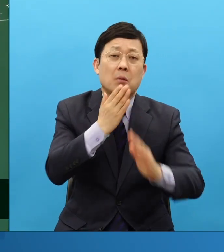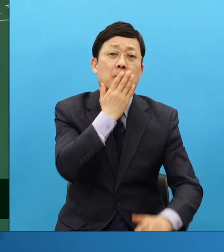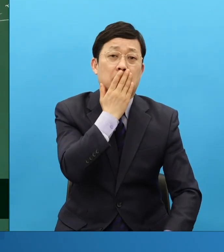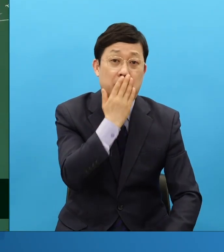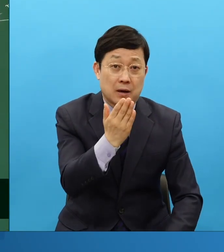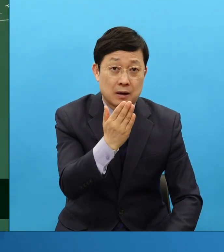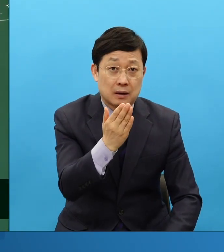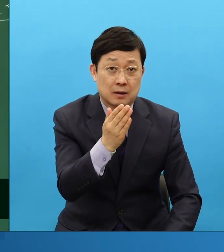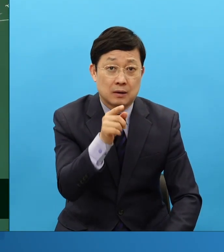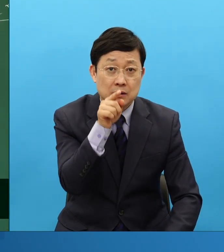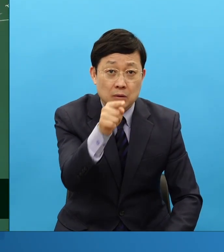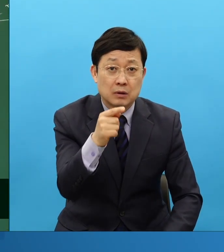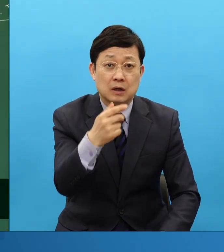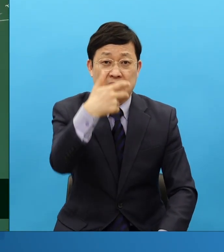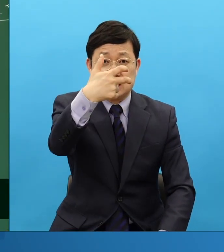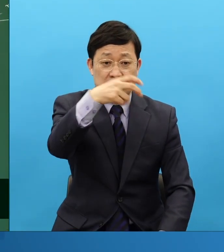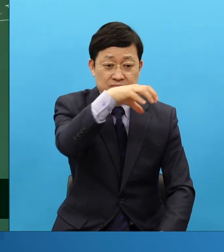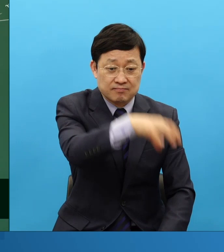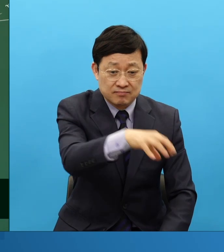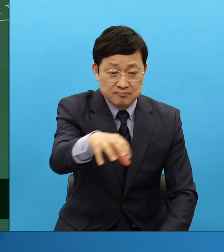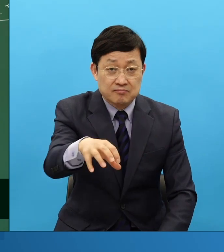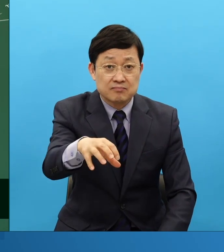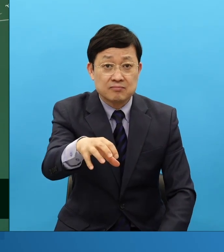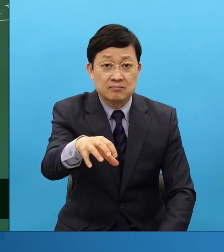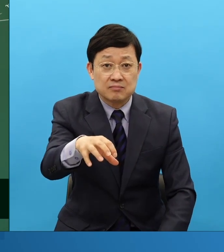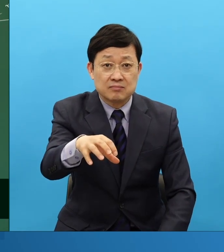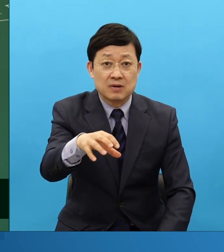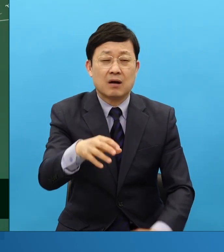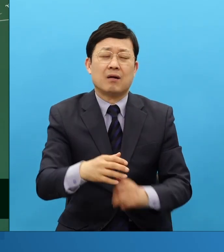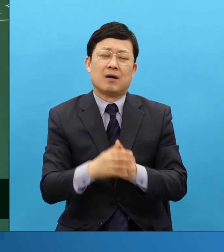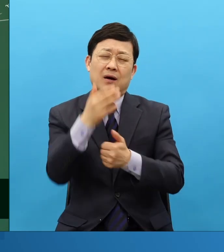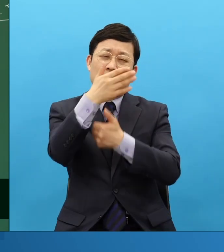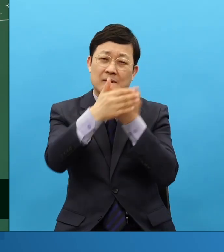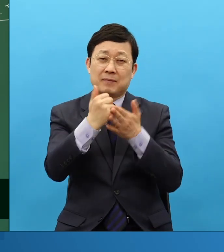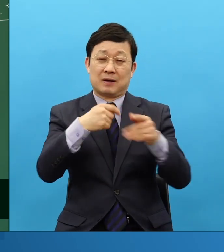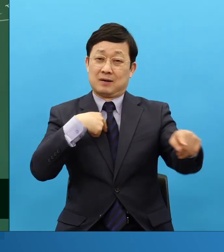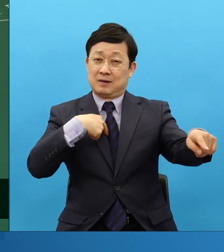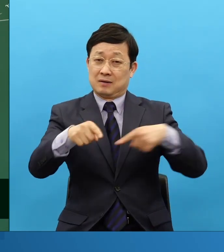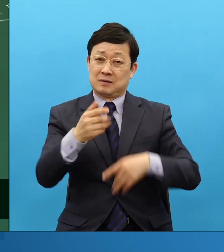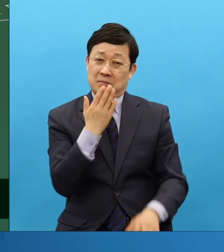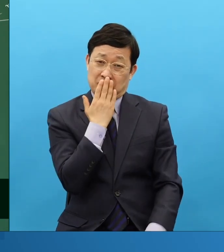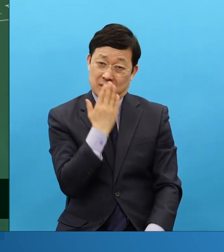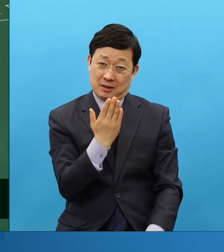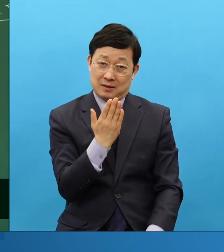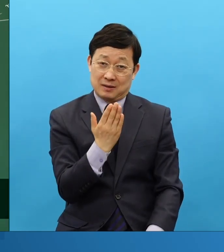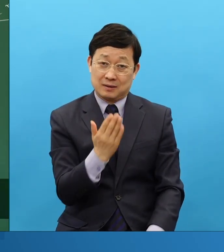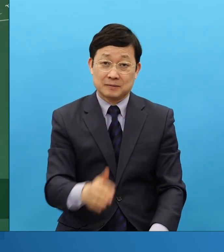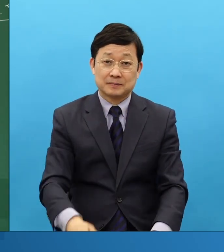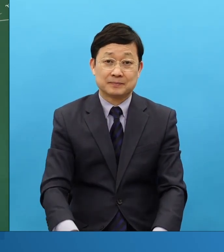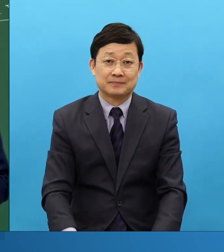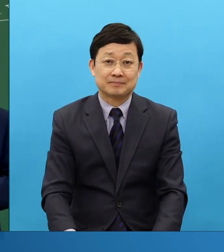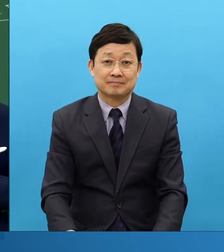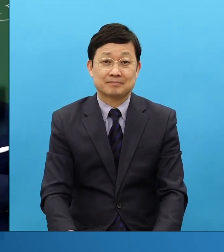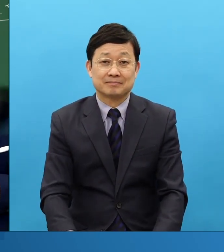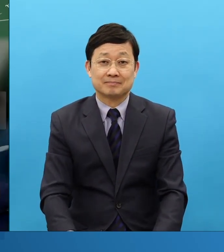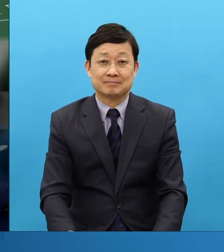이러면 70군데 정도가 아니죠. 역사 일어나게 되어 있습니다. 결론부터 내리자면 그렇습니다.